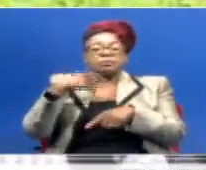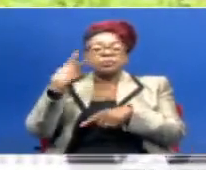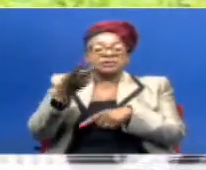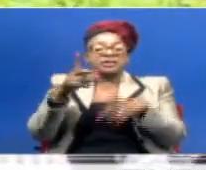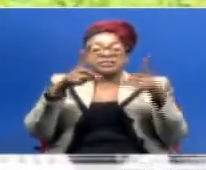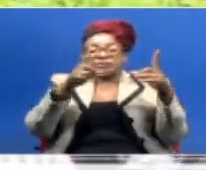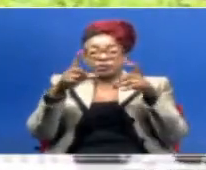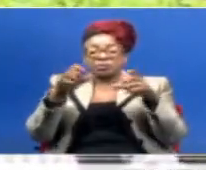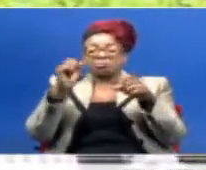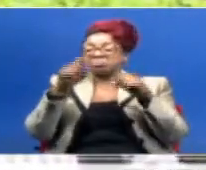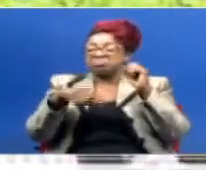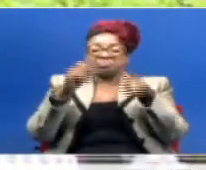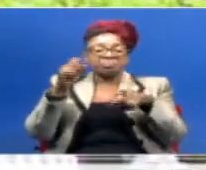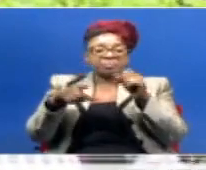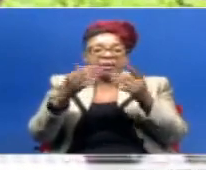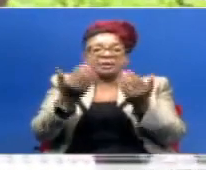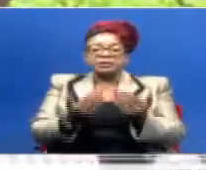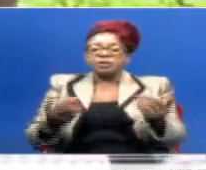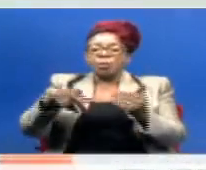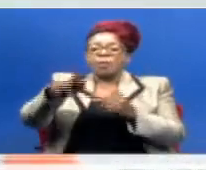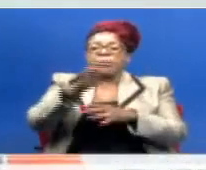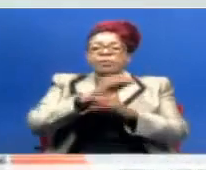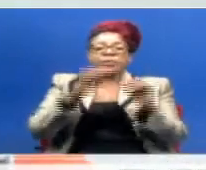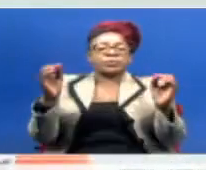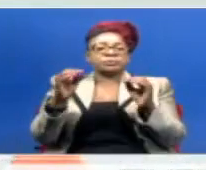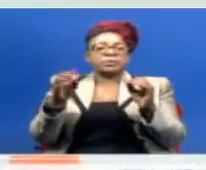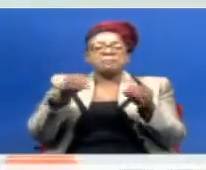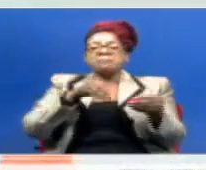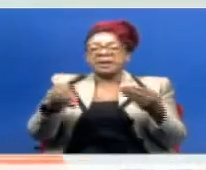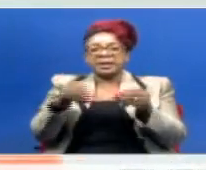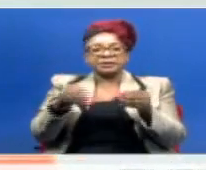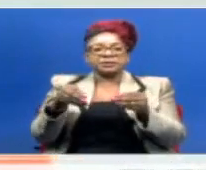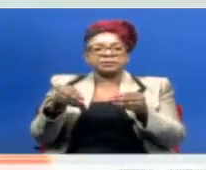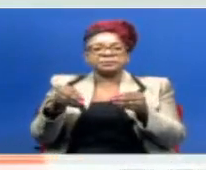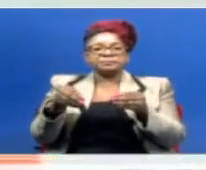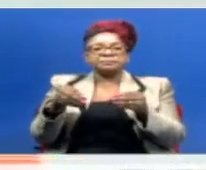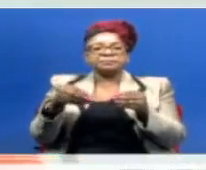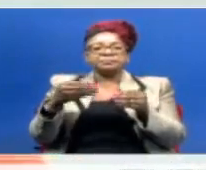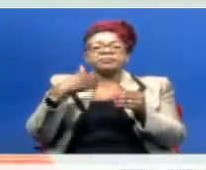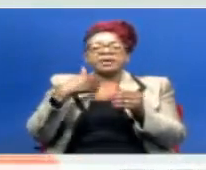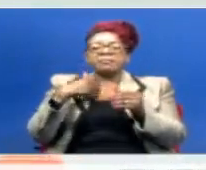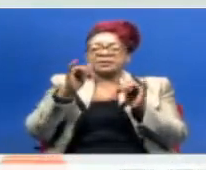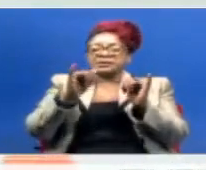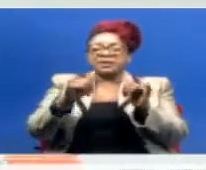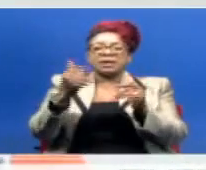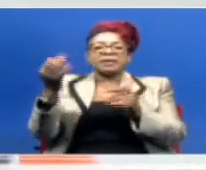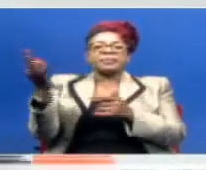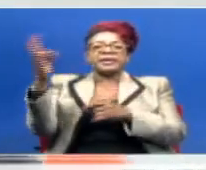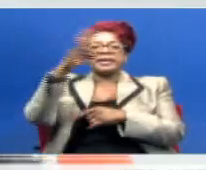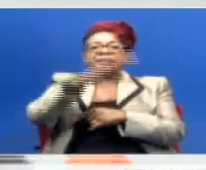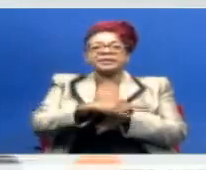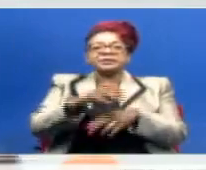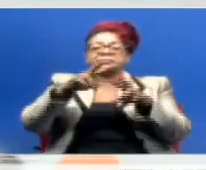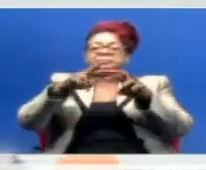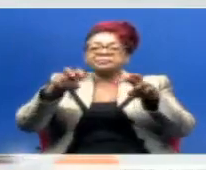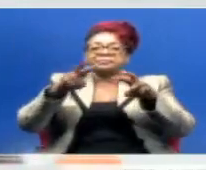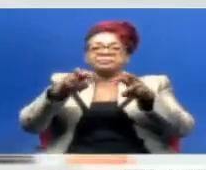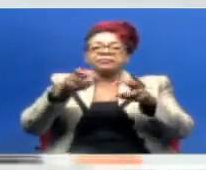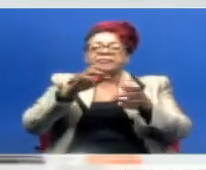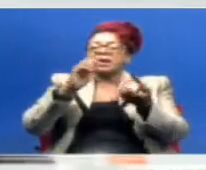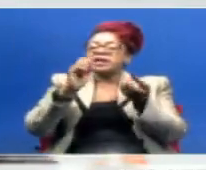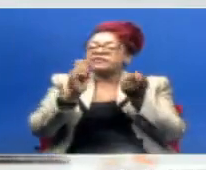zinaonyeshwa, watoto hawatembei, wako paralyzed. Nimelazwa hapa nikakaa siku tatu, wakipima mtoto hakuna tofauti yoyote.